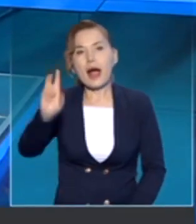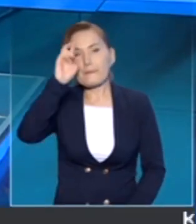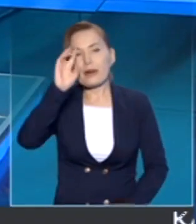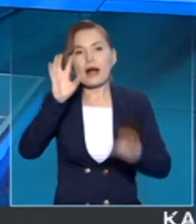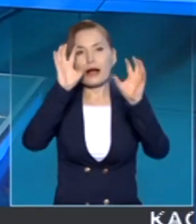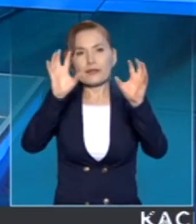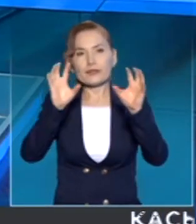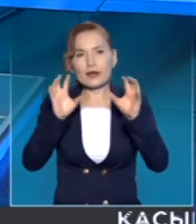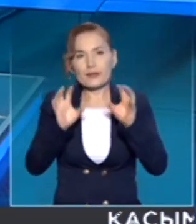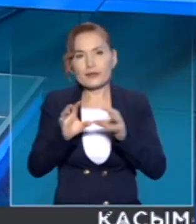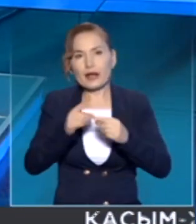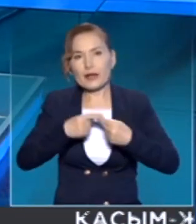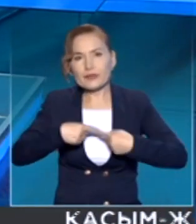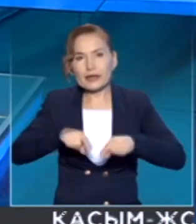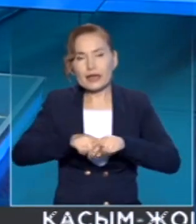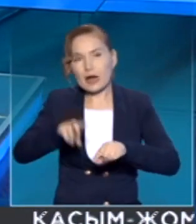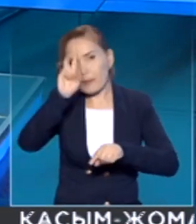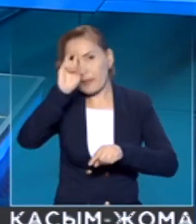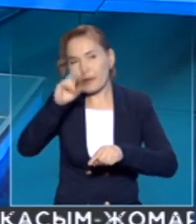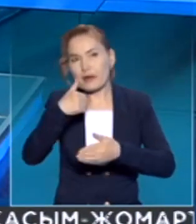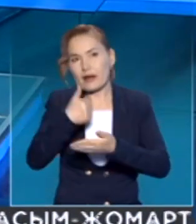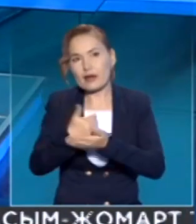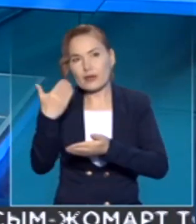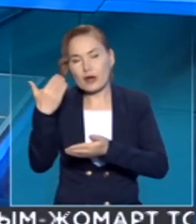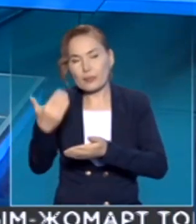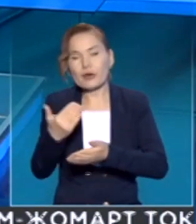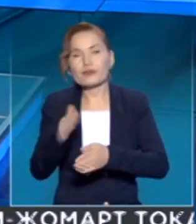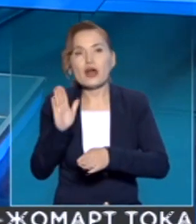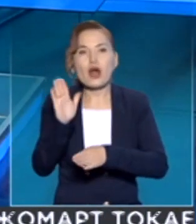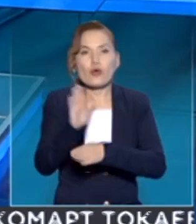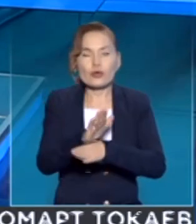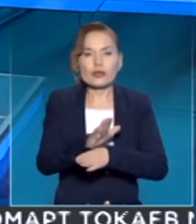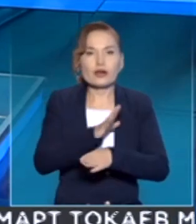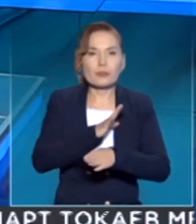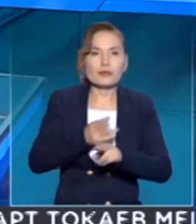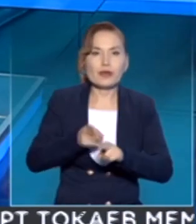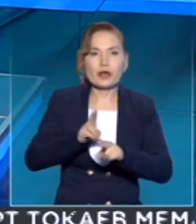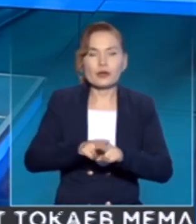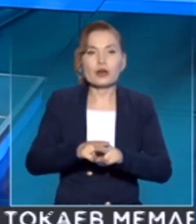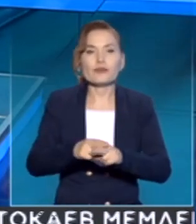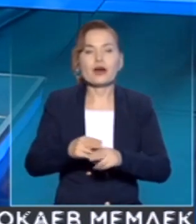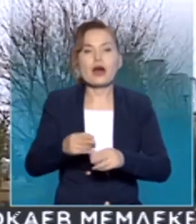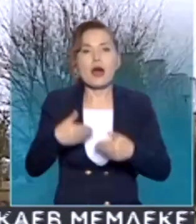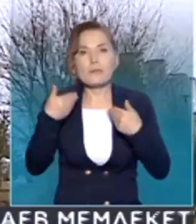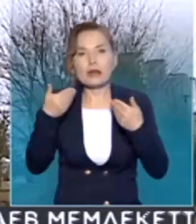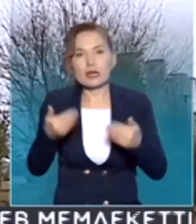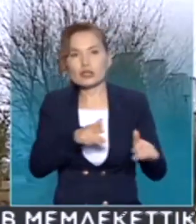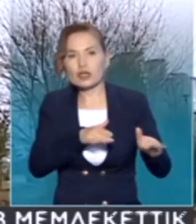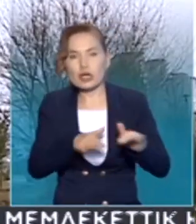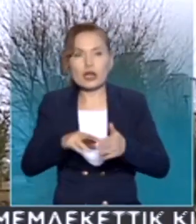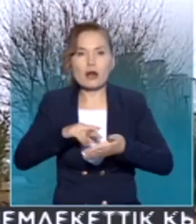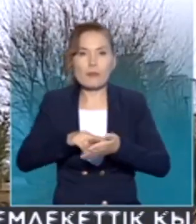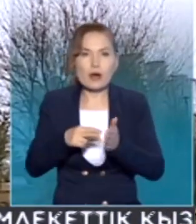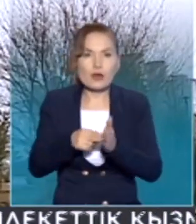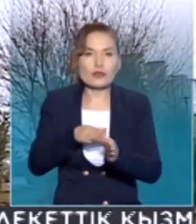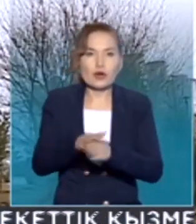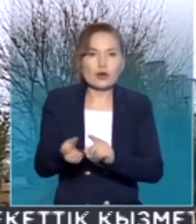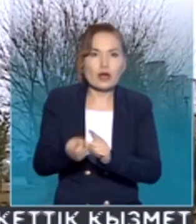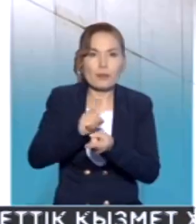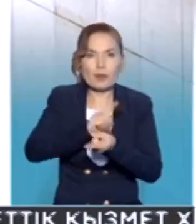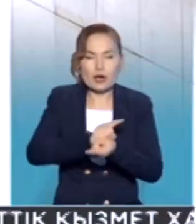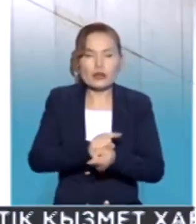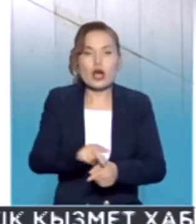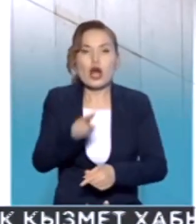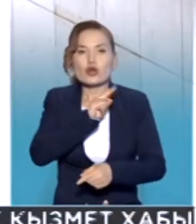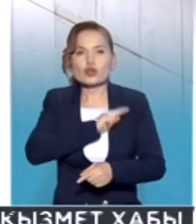Конституциялық кеңес мемлекет башысының өтінші бойынша шешім қабылдады. Кеңес мүшелерінің пікірінше ұсынылған шаралар жүріп жатқан реформалардың саяси